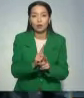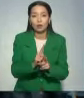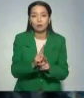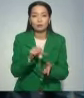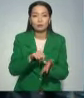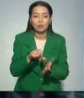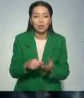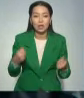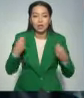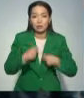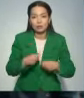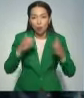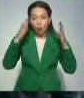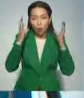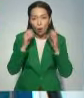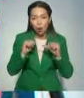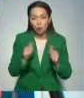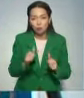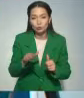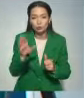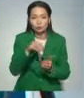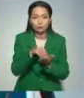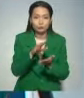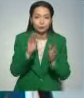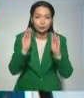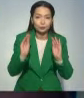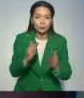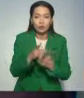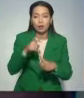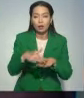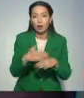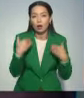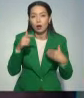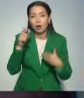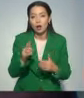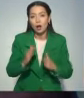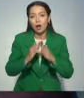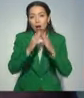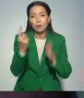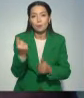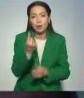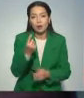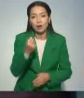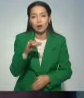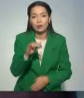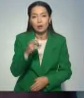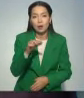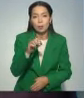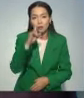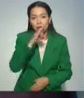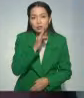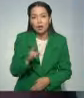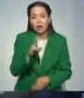скафандр костюма коилонг около кабинета наш Луна Халка хармана аршкер в Казахстан